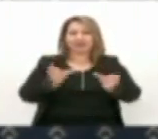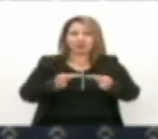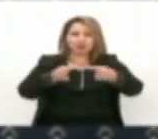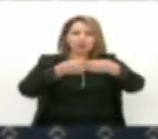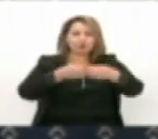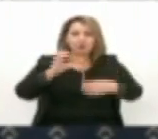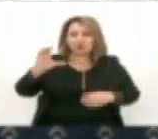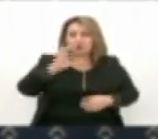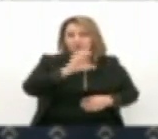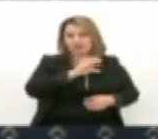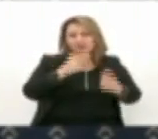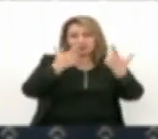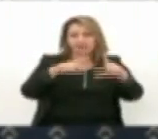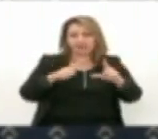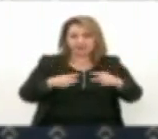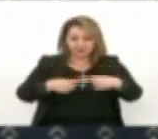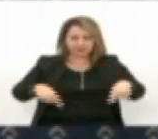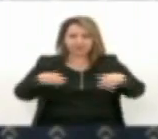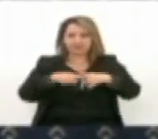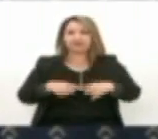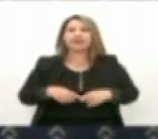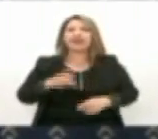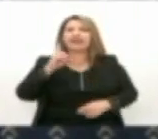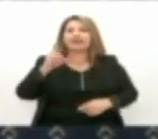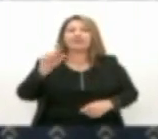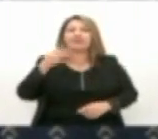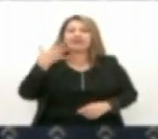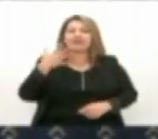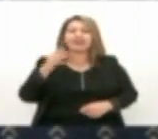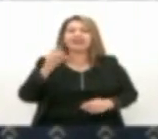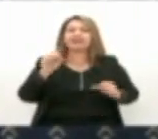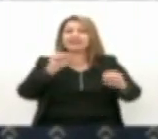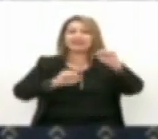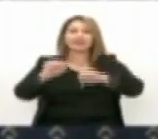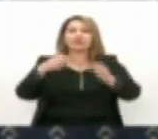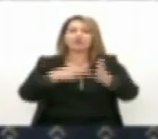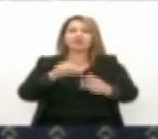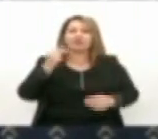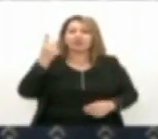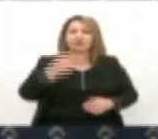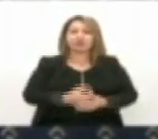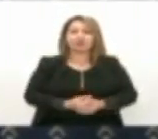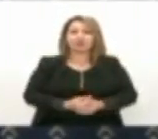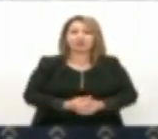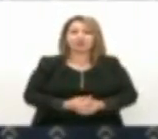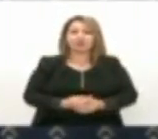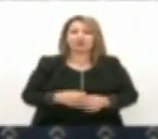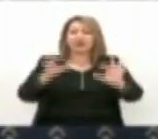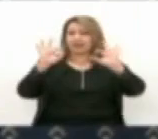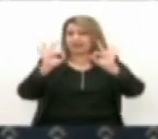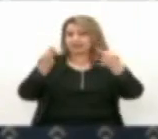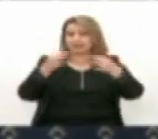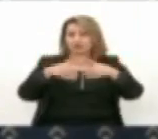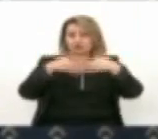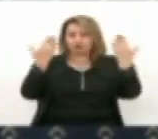والإدارية والحريات اجتماعا يوم الأحد 25 سبتمبر من سنة 2022 على الساعة 10